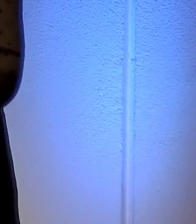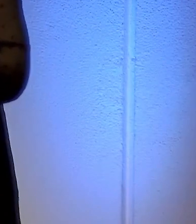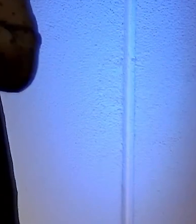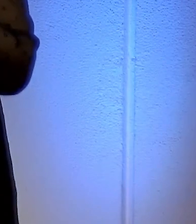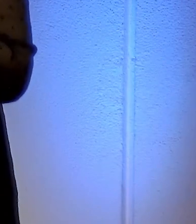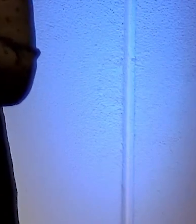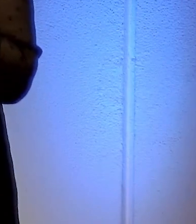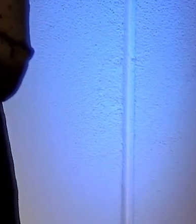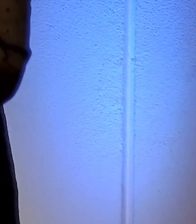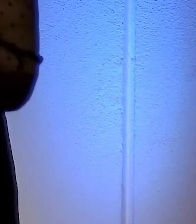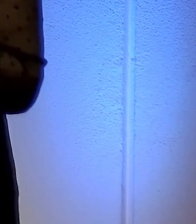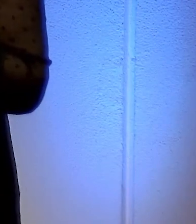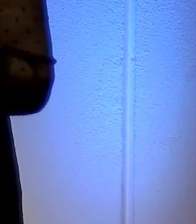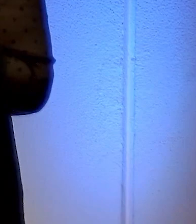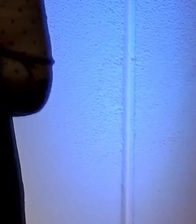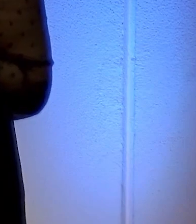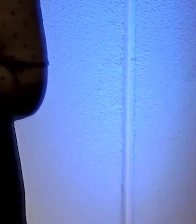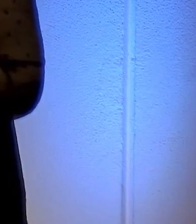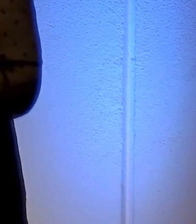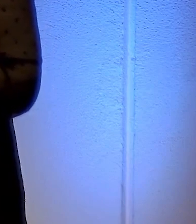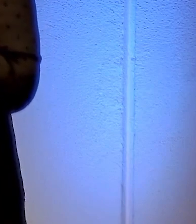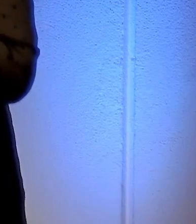za kretnjo leta 2023.